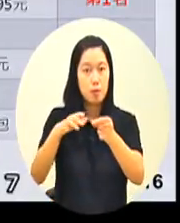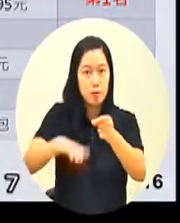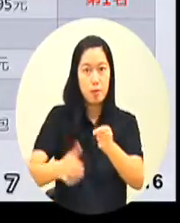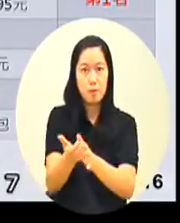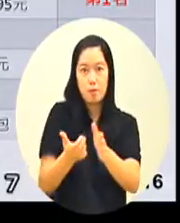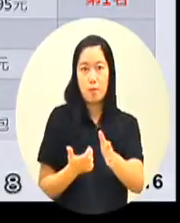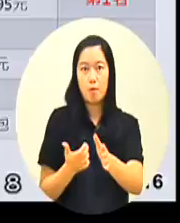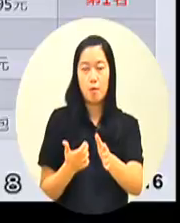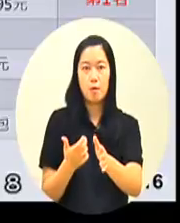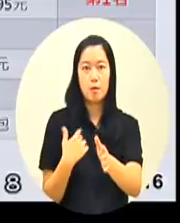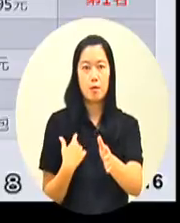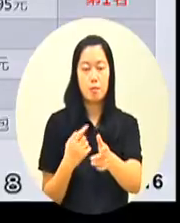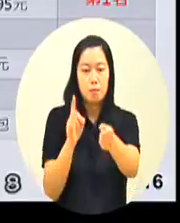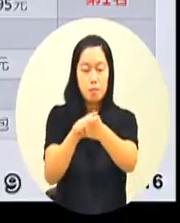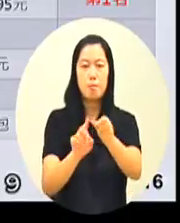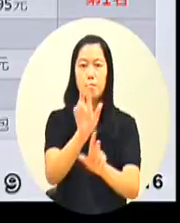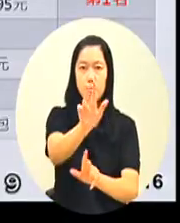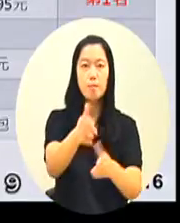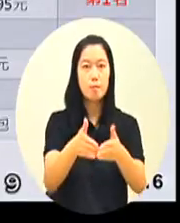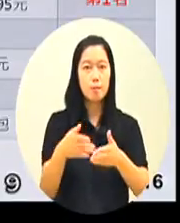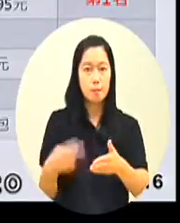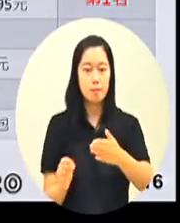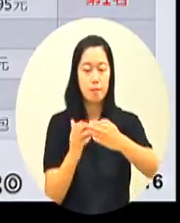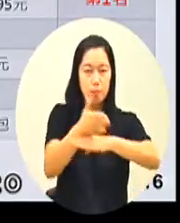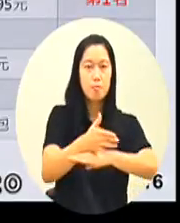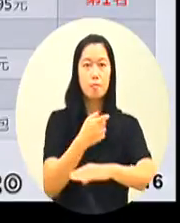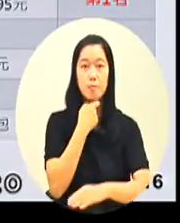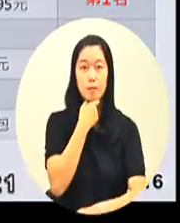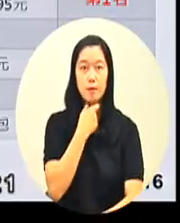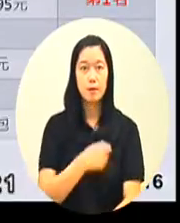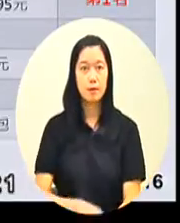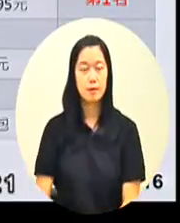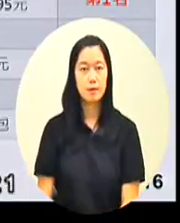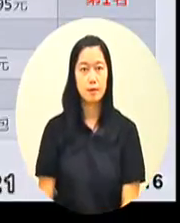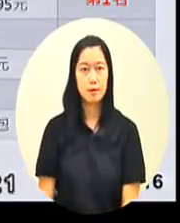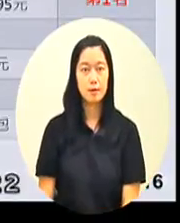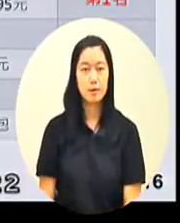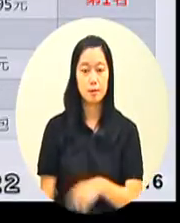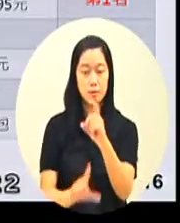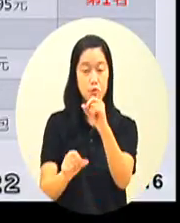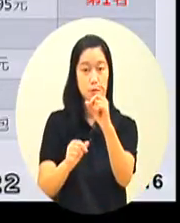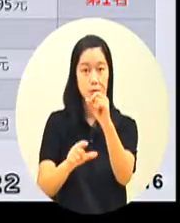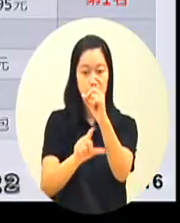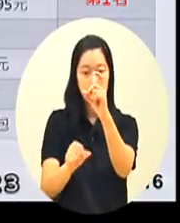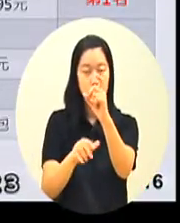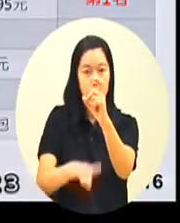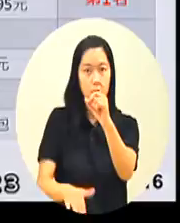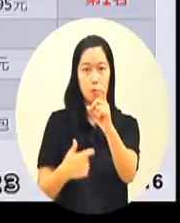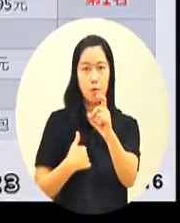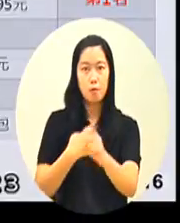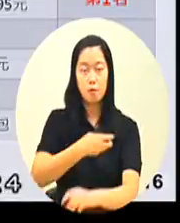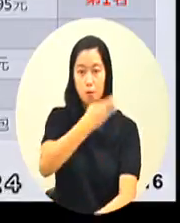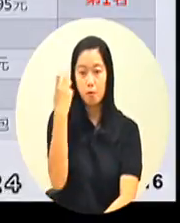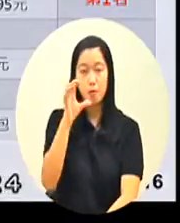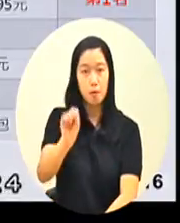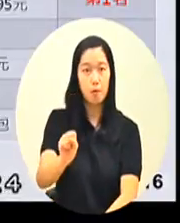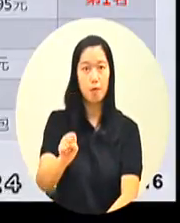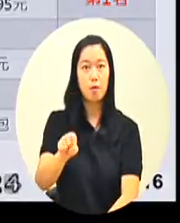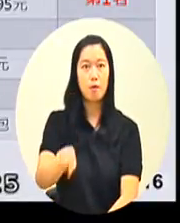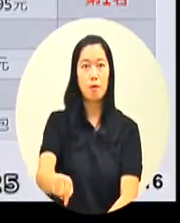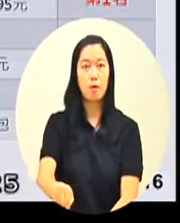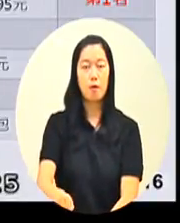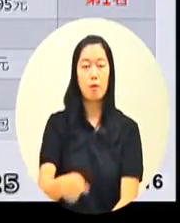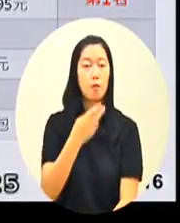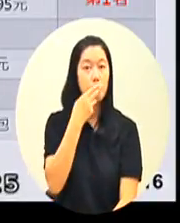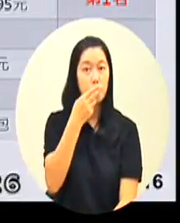到100%，甚至超过100%。那到10月底为止呢，我们查获的绩效在香烟部